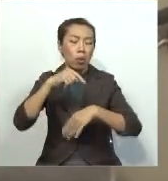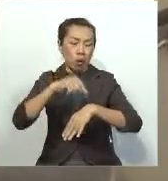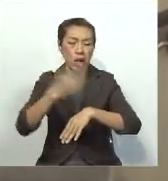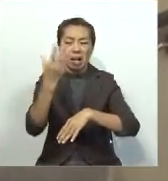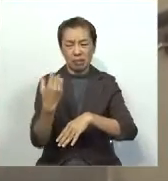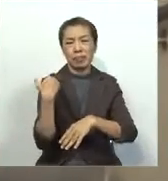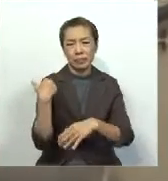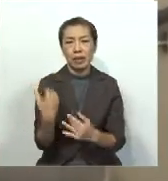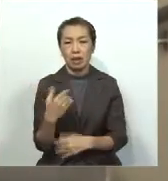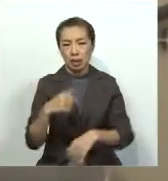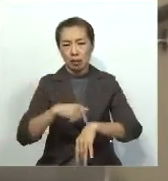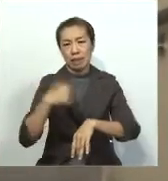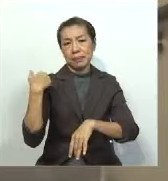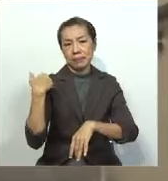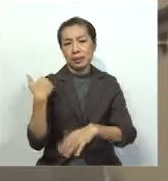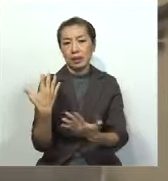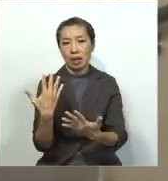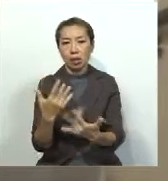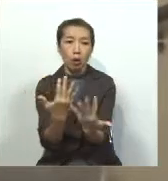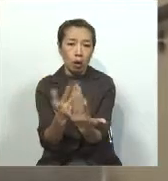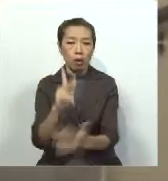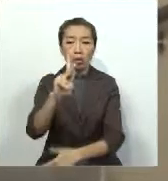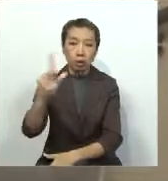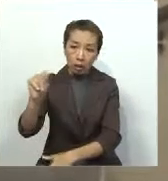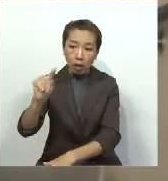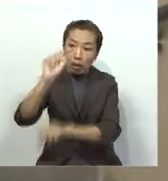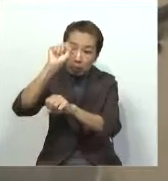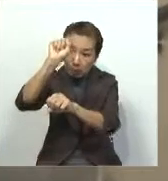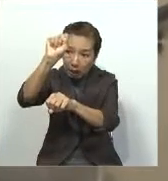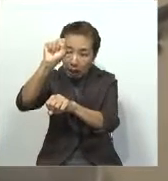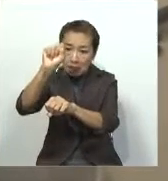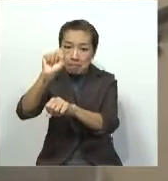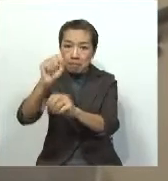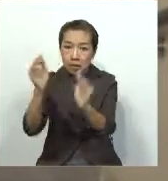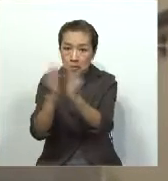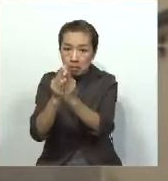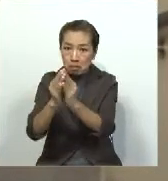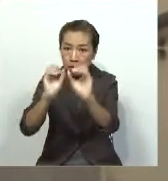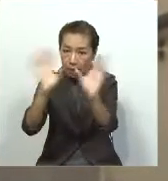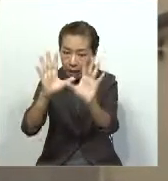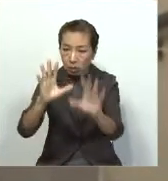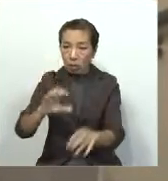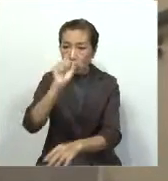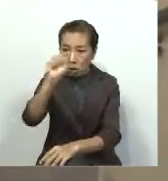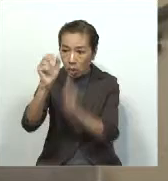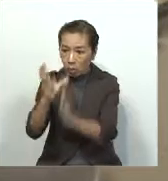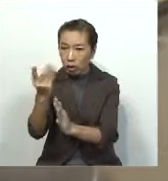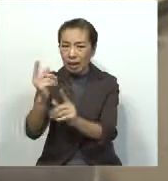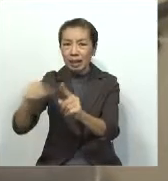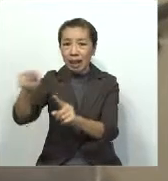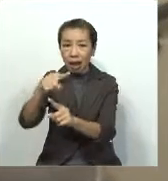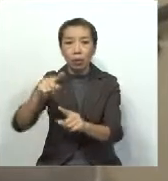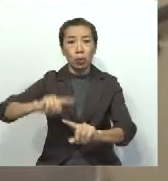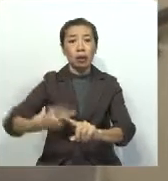แล้วก็กว่าที่กกต.จะประกาศผลอย่างเป็นทางการเนี่ยมันสามารถไปถึง